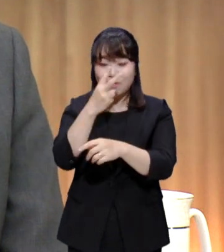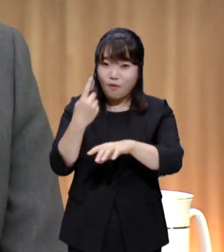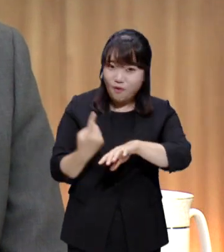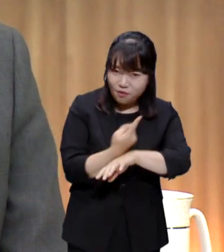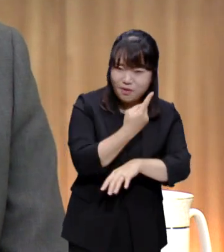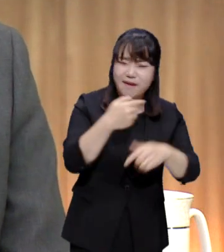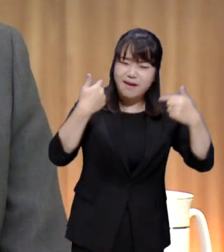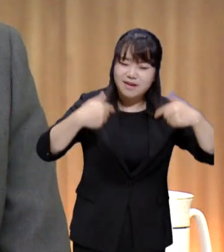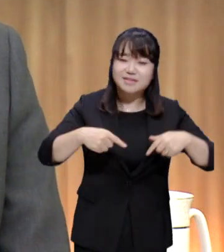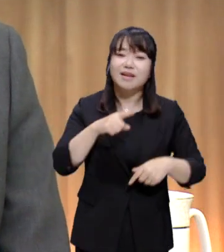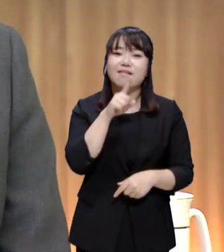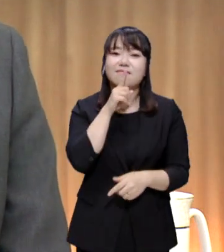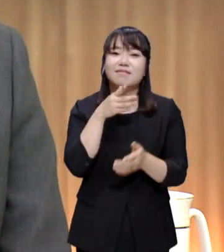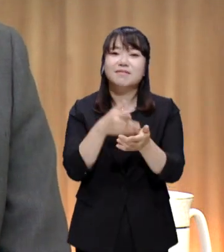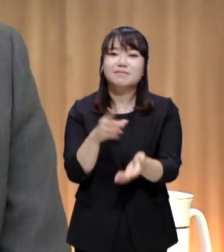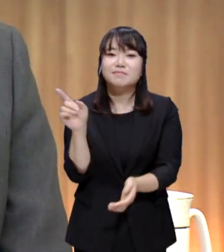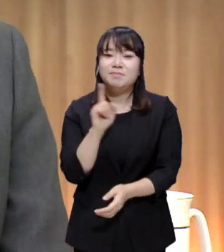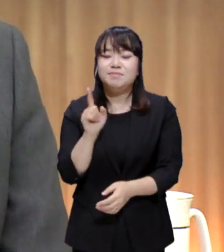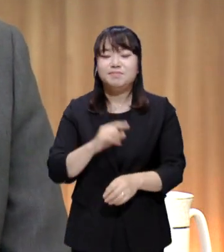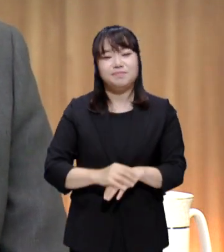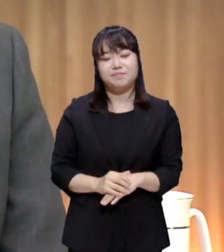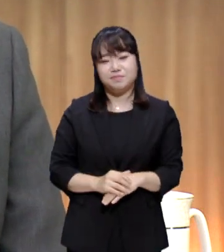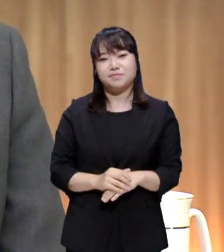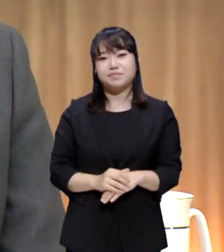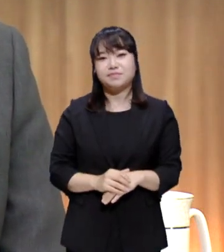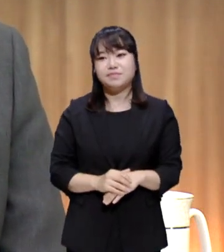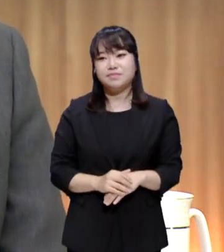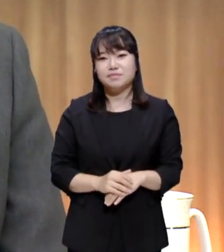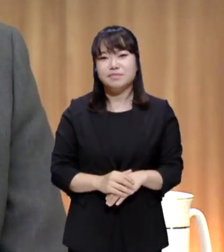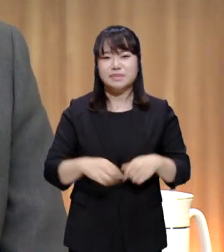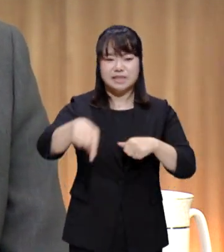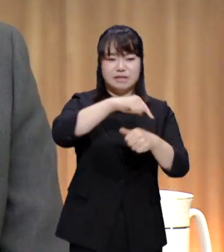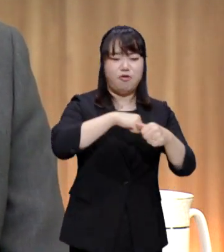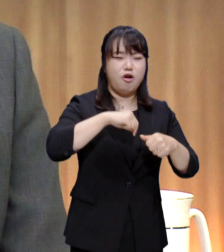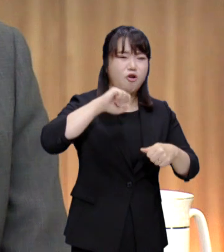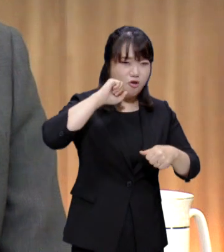늘 얘기했듯이 지금 그